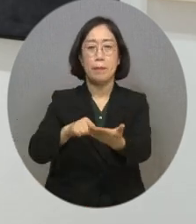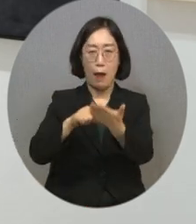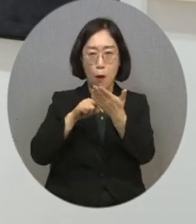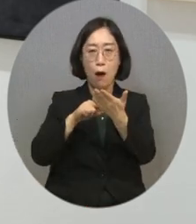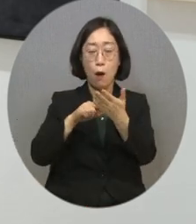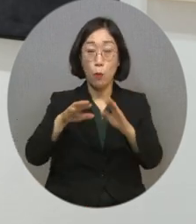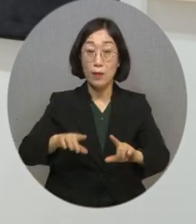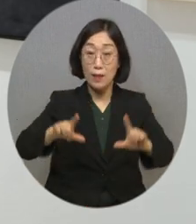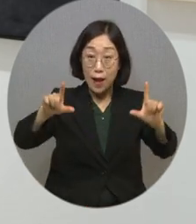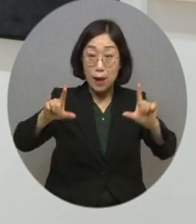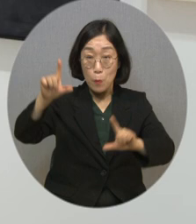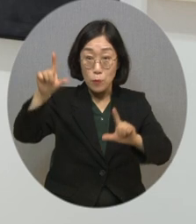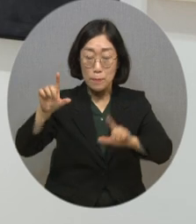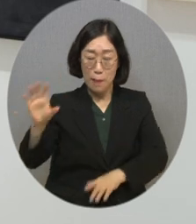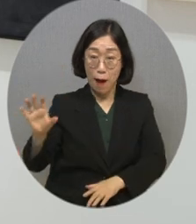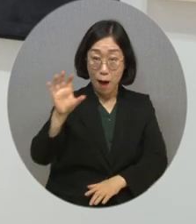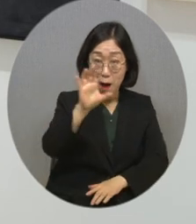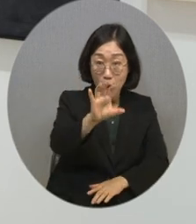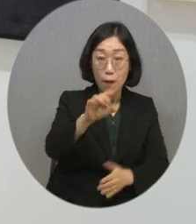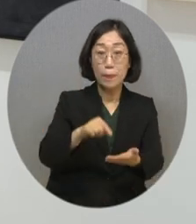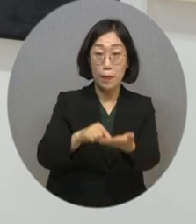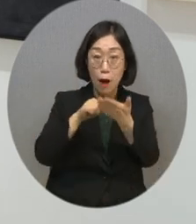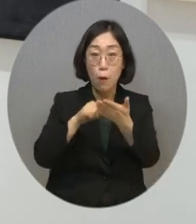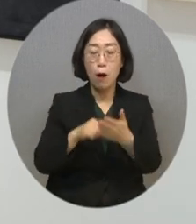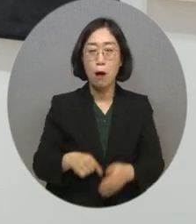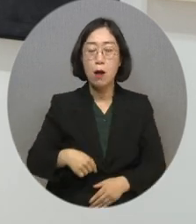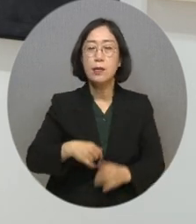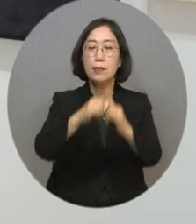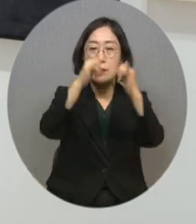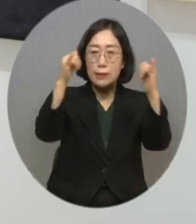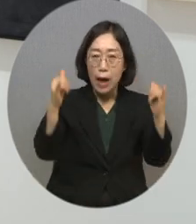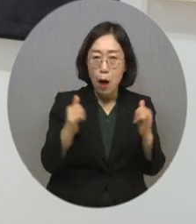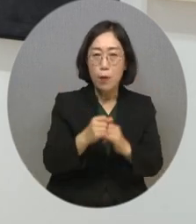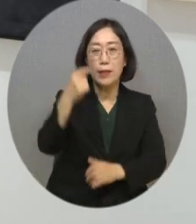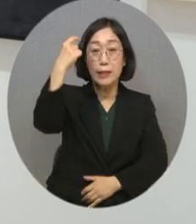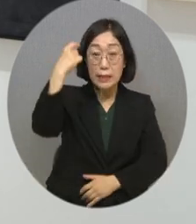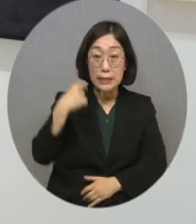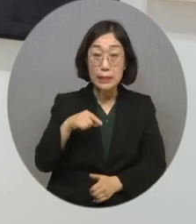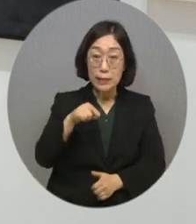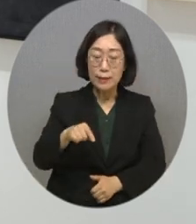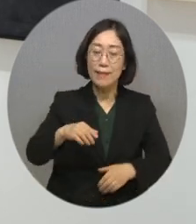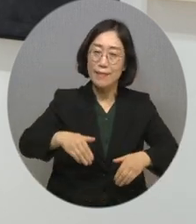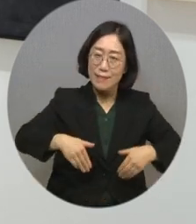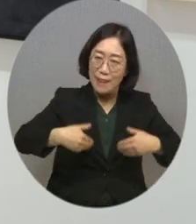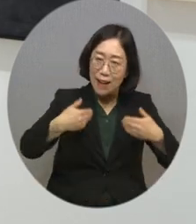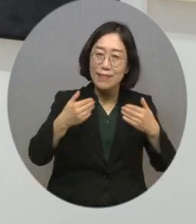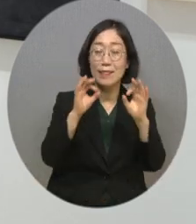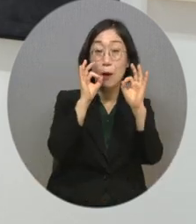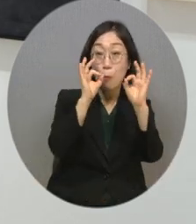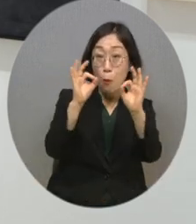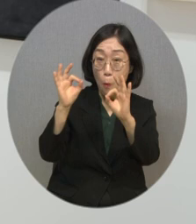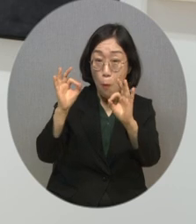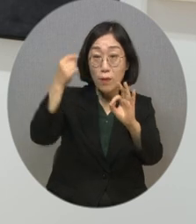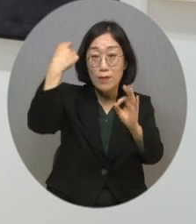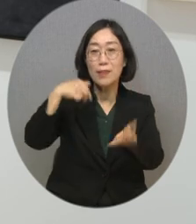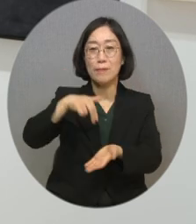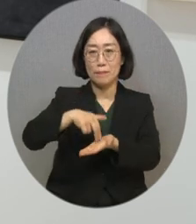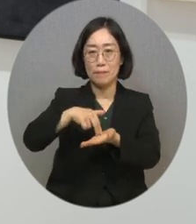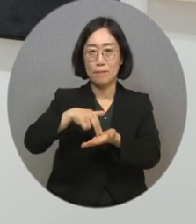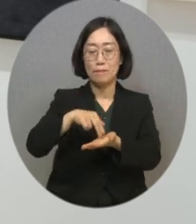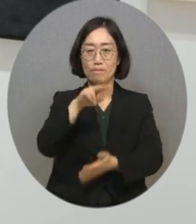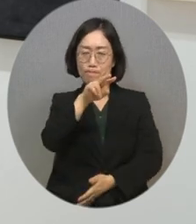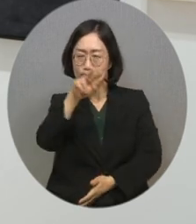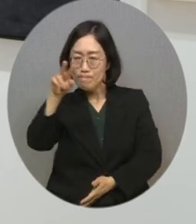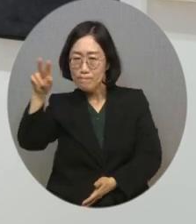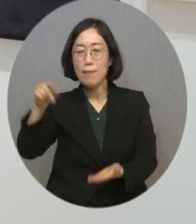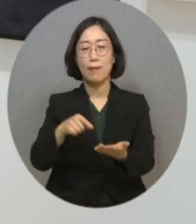작품은 시대현실을 반영하고 있으며 작가의 사회에 대한 시각을 따뜻한 시선과 응시의 관점에서 바라보고